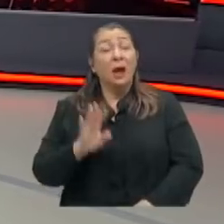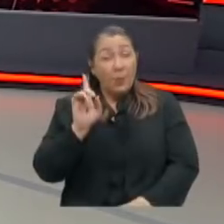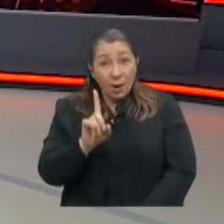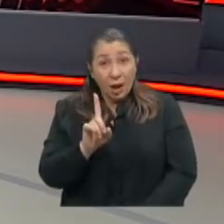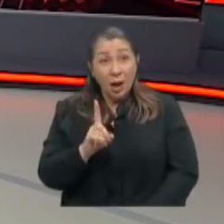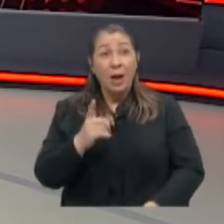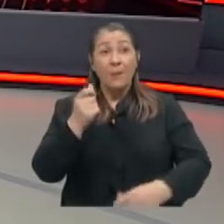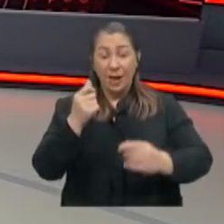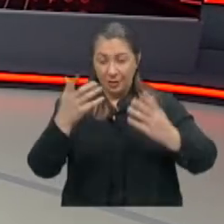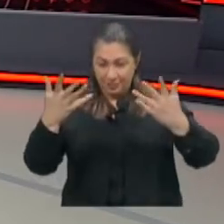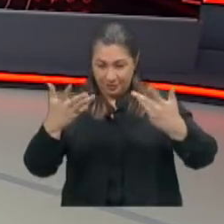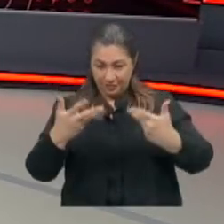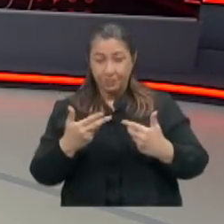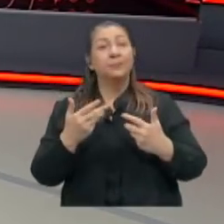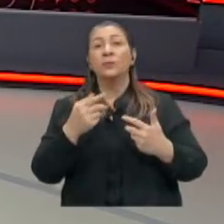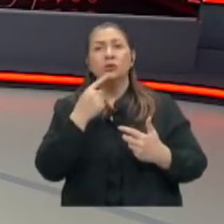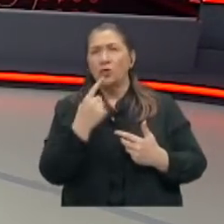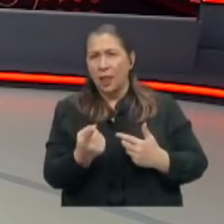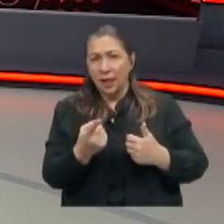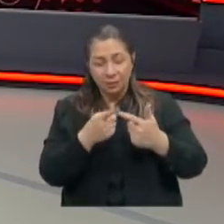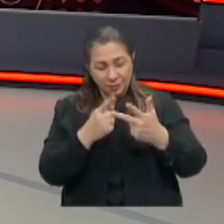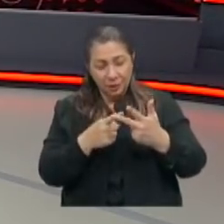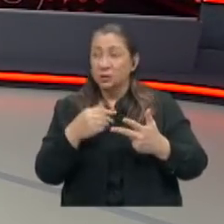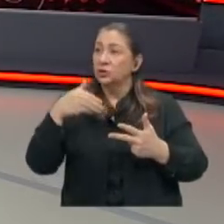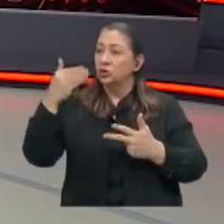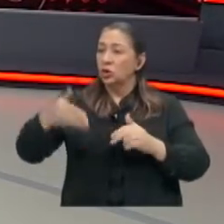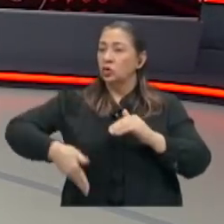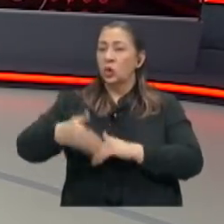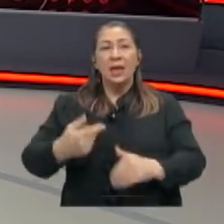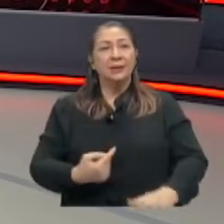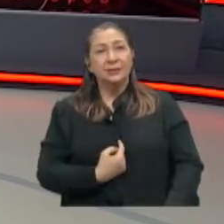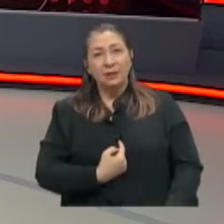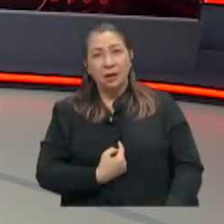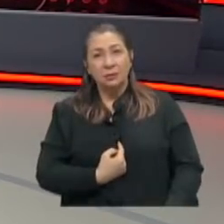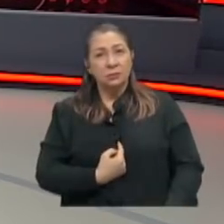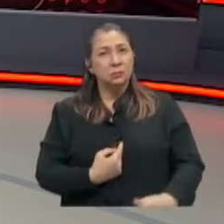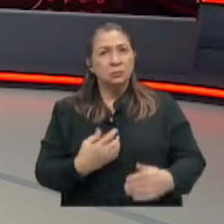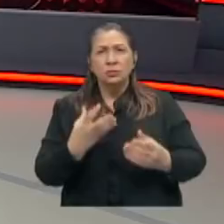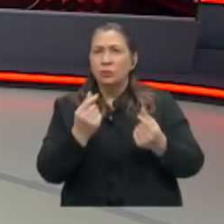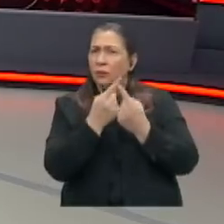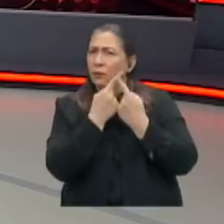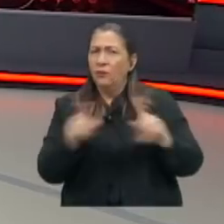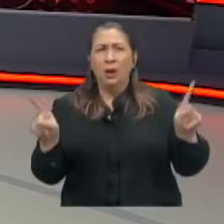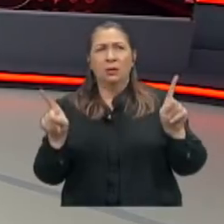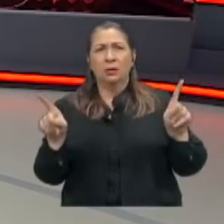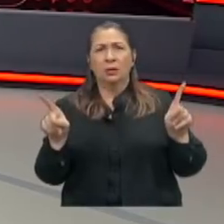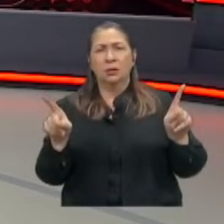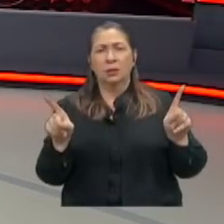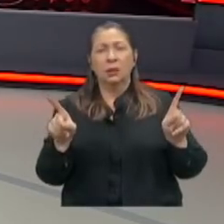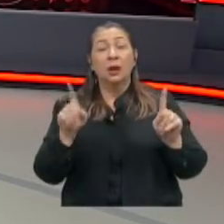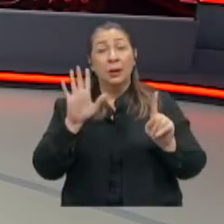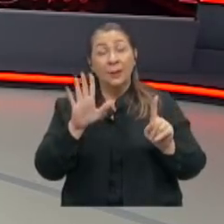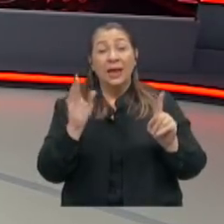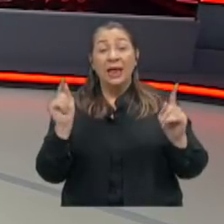Fakat parametreler, söylenen şeyler dışarıda, sokakta hissedilen tamamıyla birbirinden farklı. Şimdi